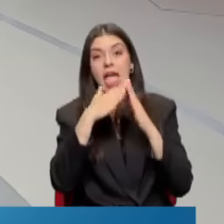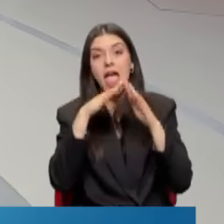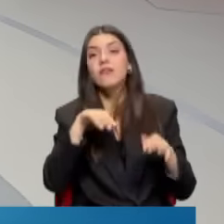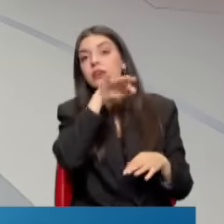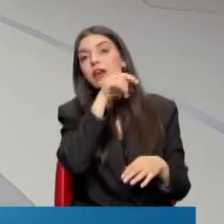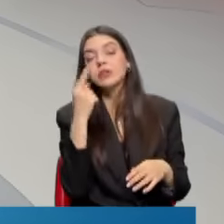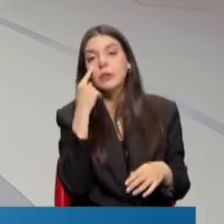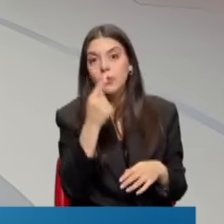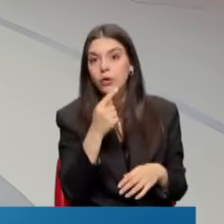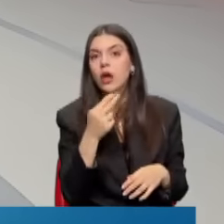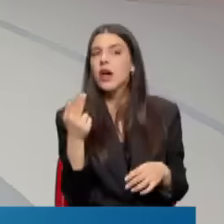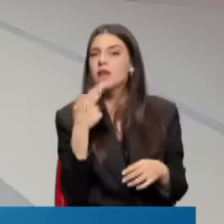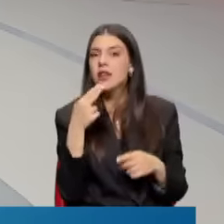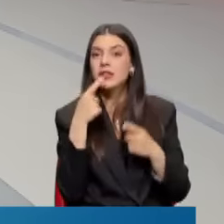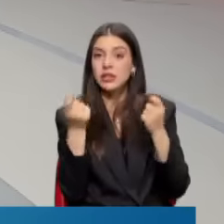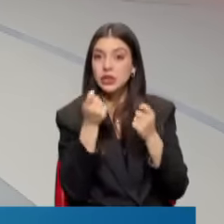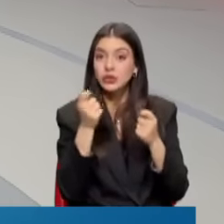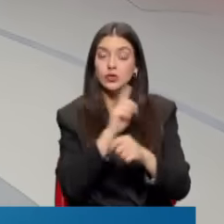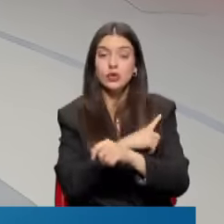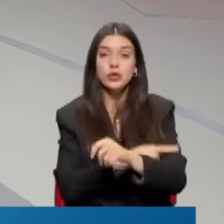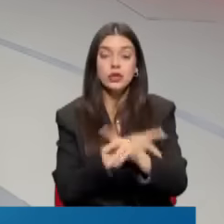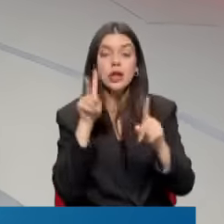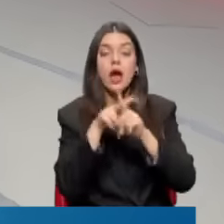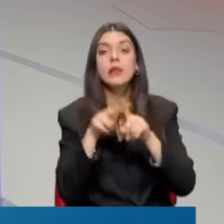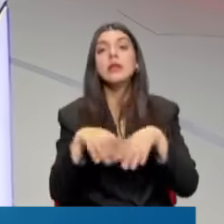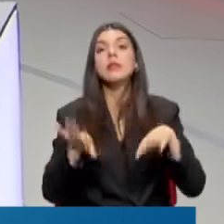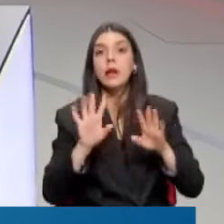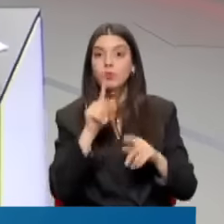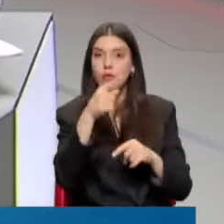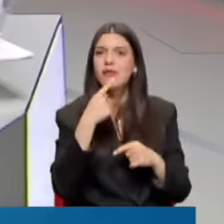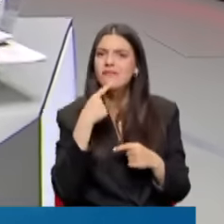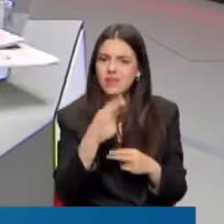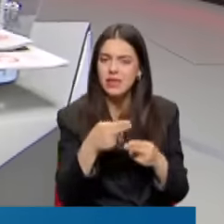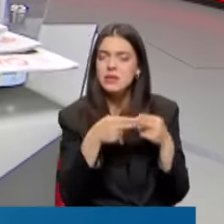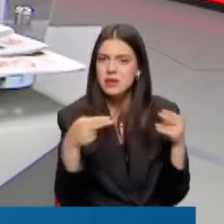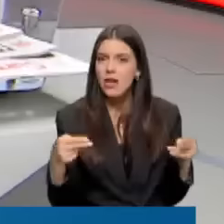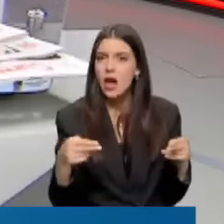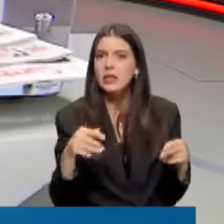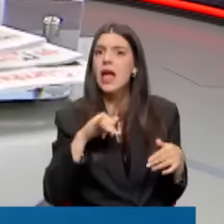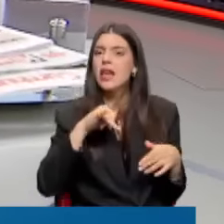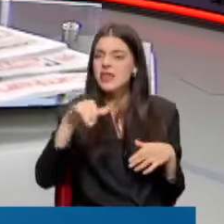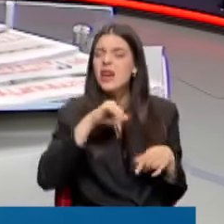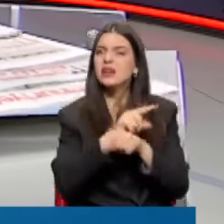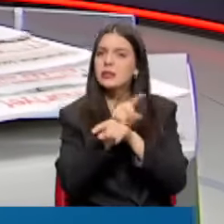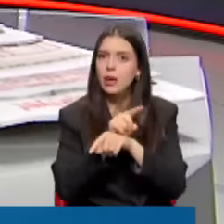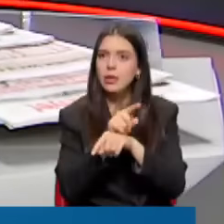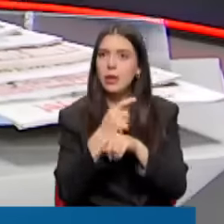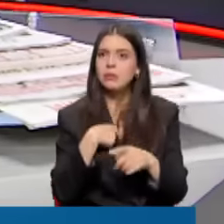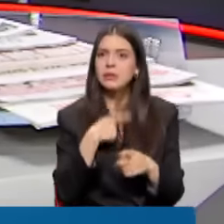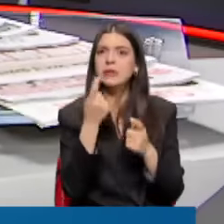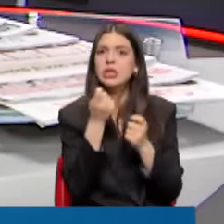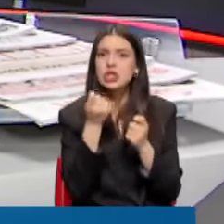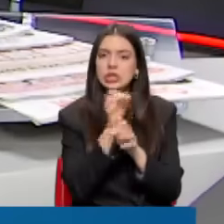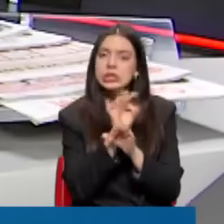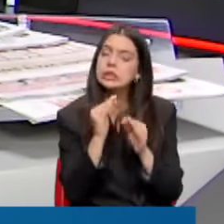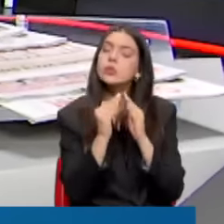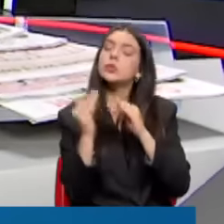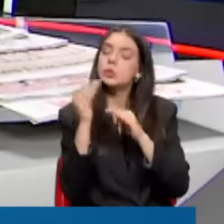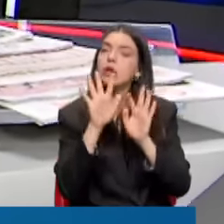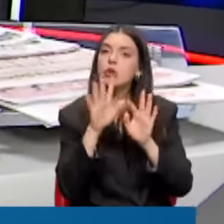bakıyor kadın iş gücüne katılmaz ise bu dediğim senaryoda ya yakın zamanda bizim istihdam mız artmayacak Çünkü